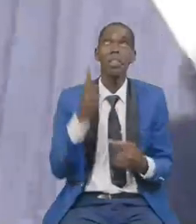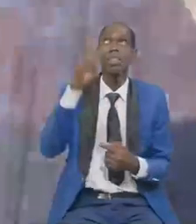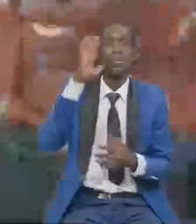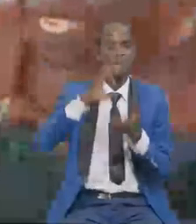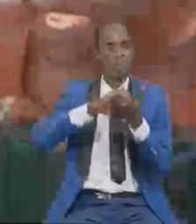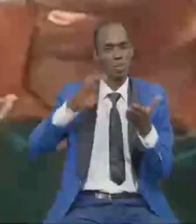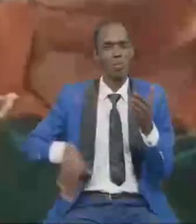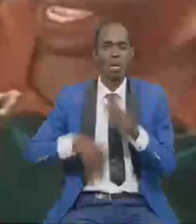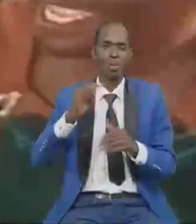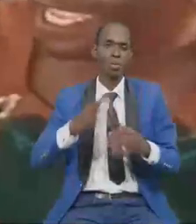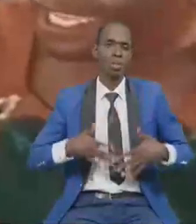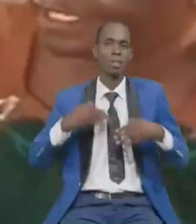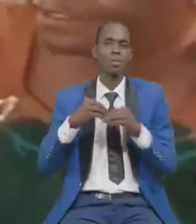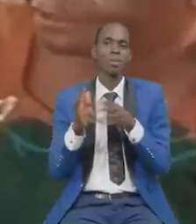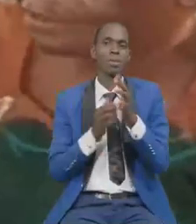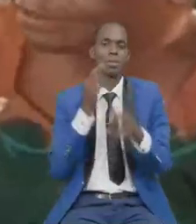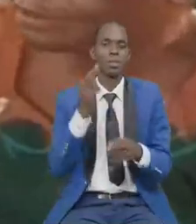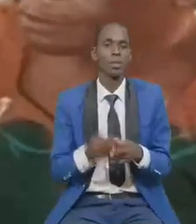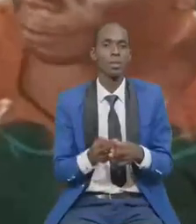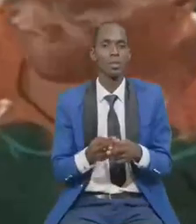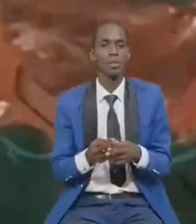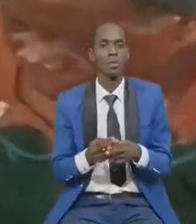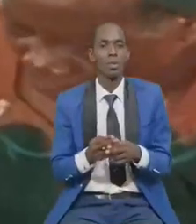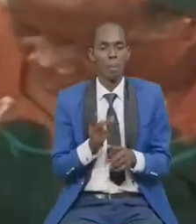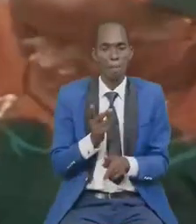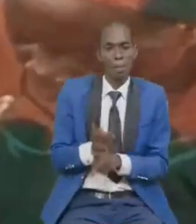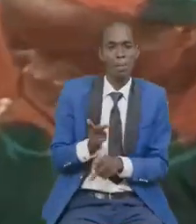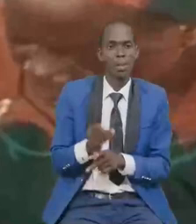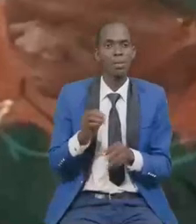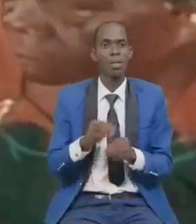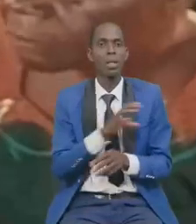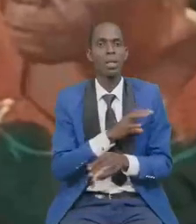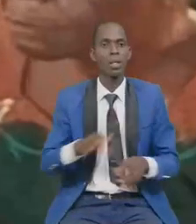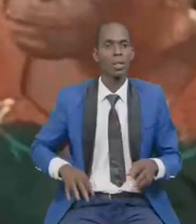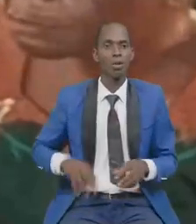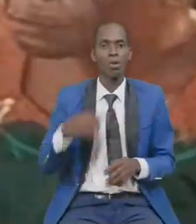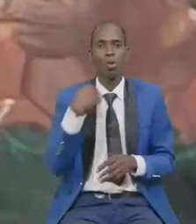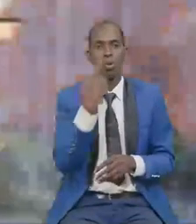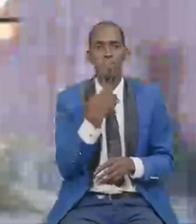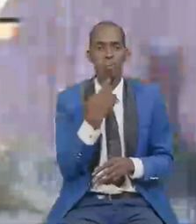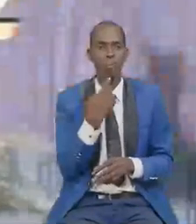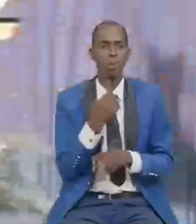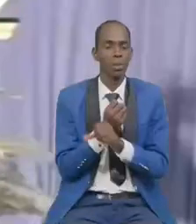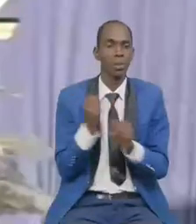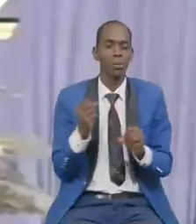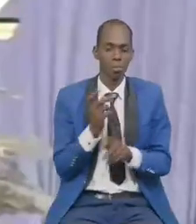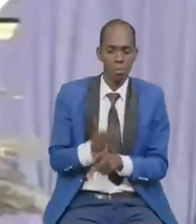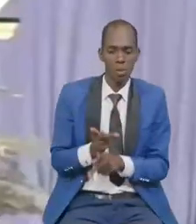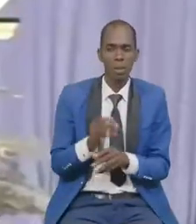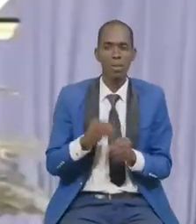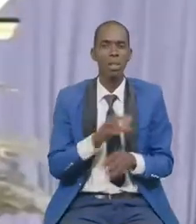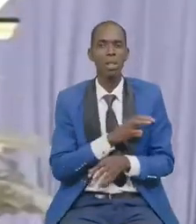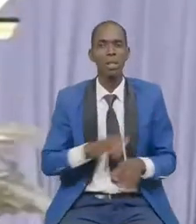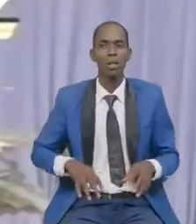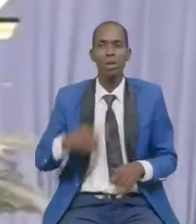vie. Nous servons un Christ qui dit, nous servons un Christ qui sauve, un